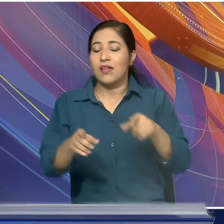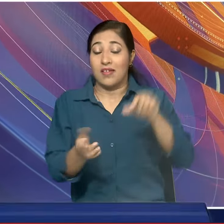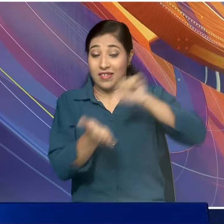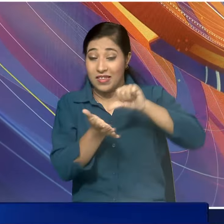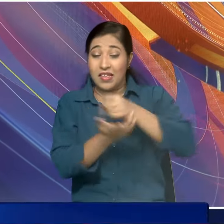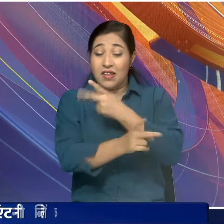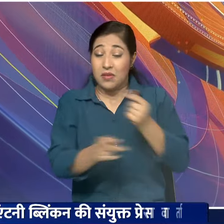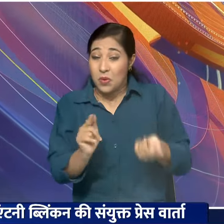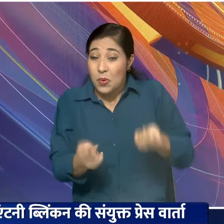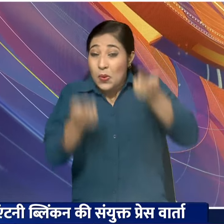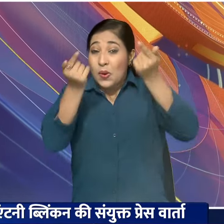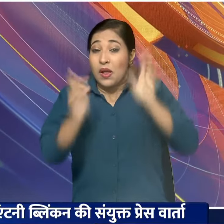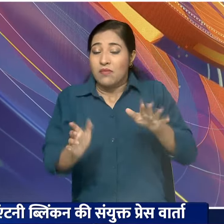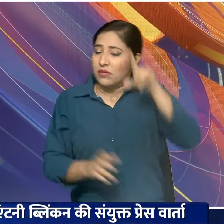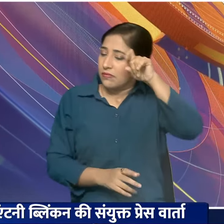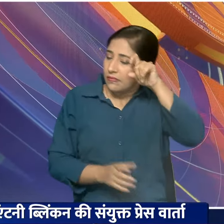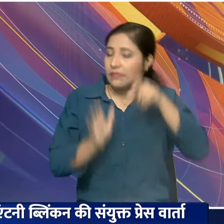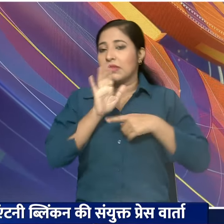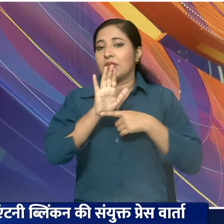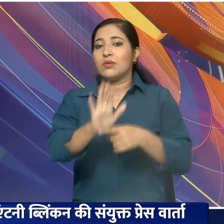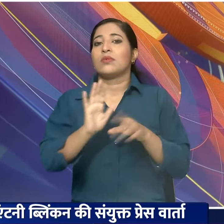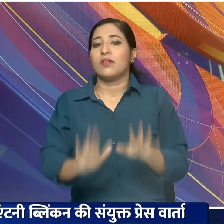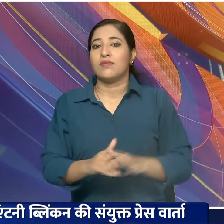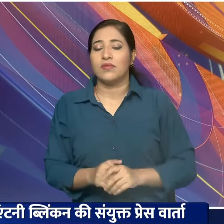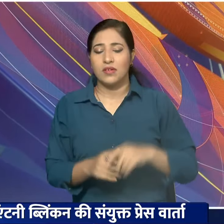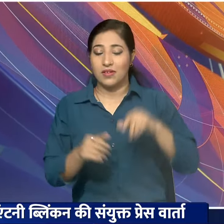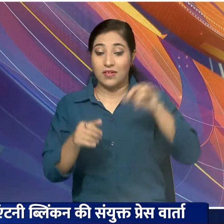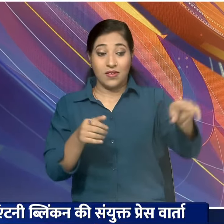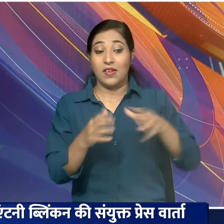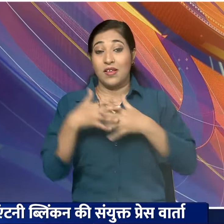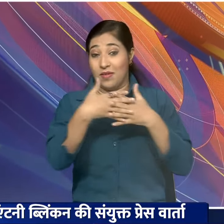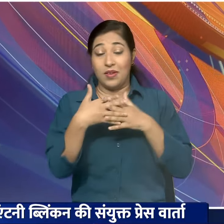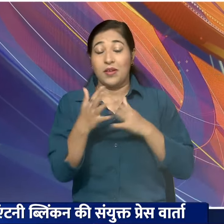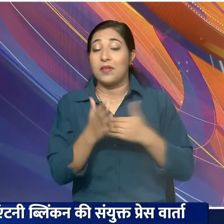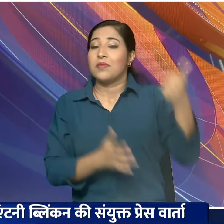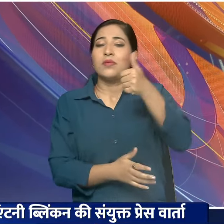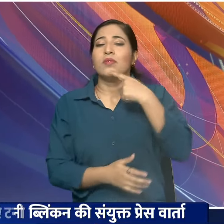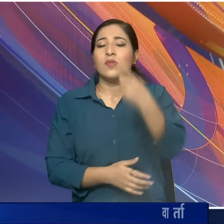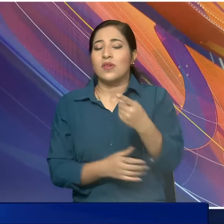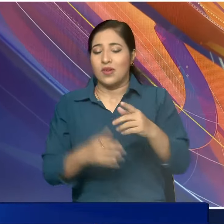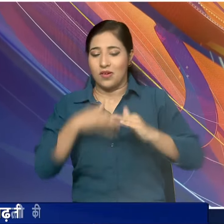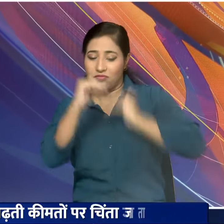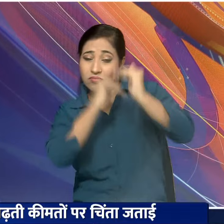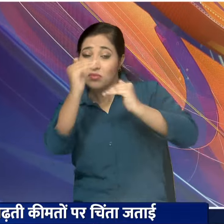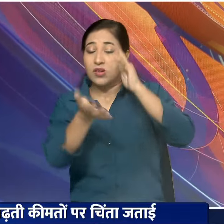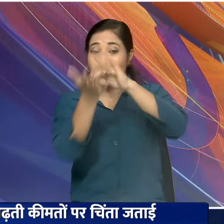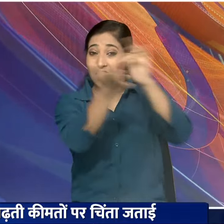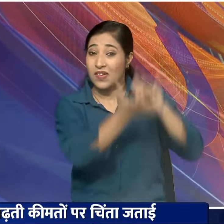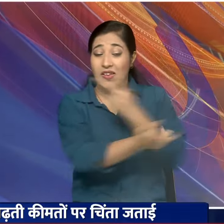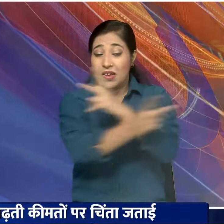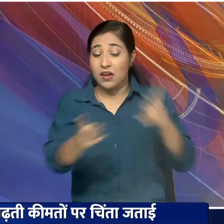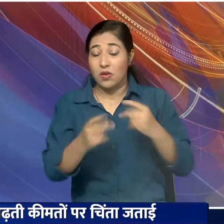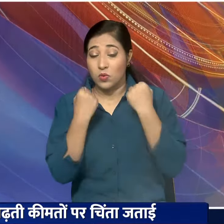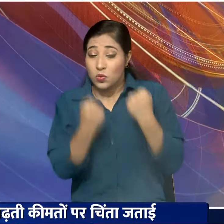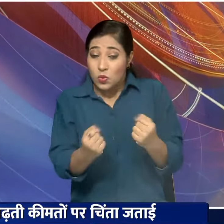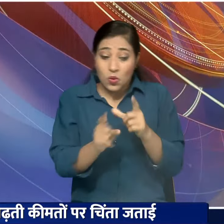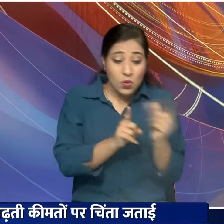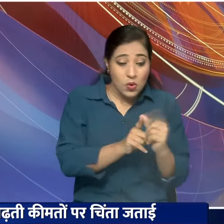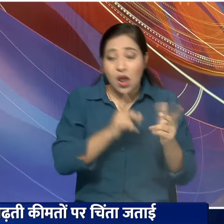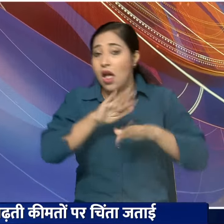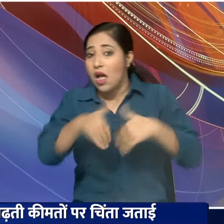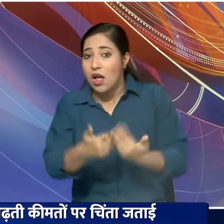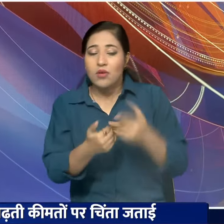बढ़ती कीमतों पर चिंता जताते हुए नजर आए। एस जयशंकर ने कहा कि विकासशील देश अपनी ऊर्जा जरूरतों को पूरा